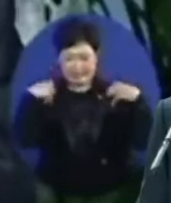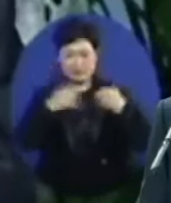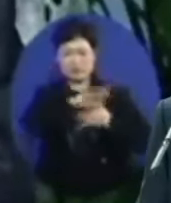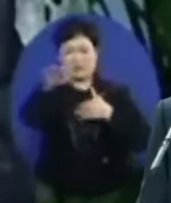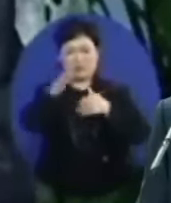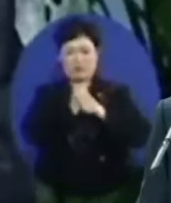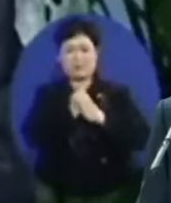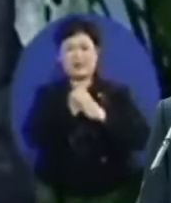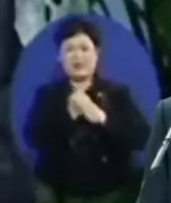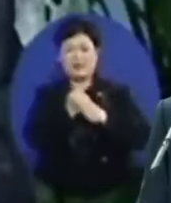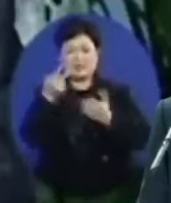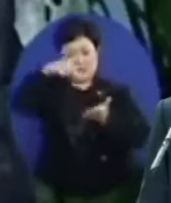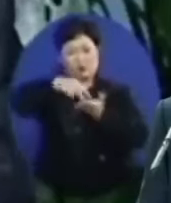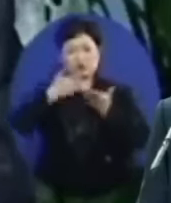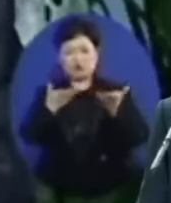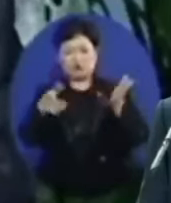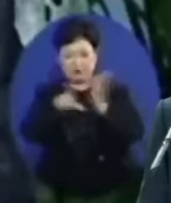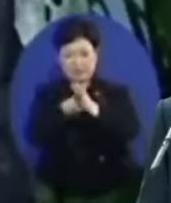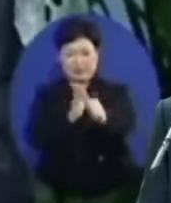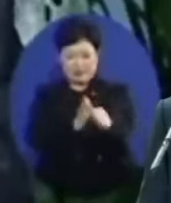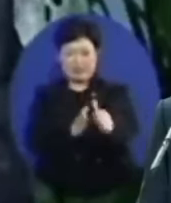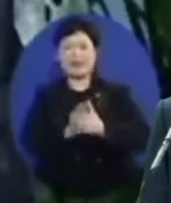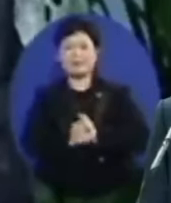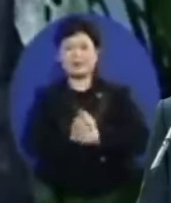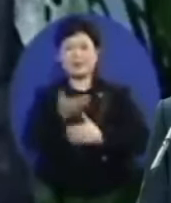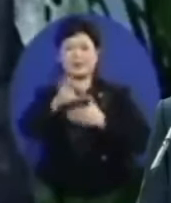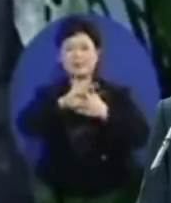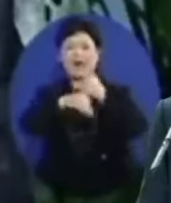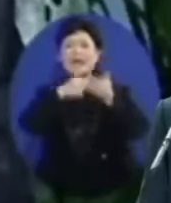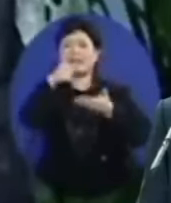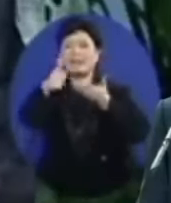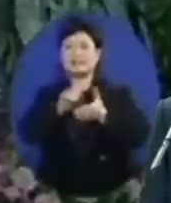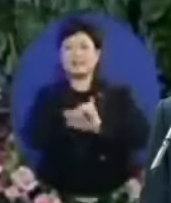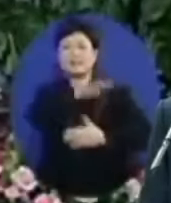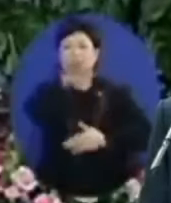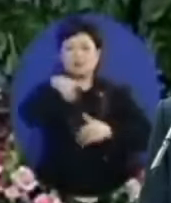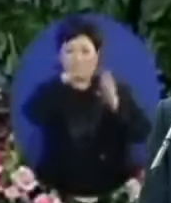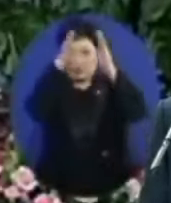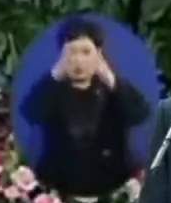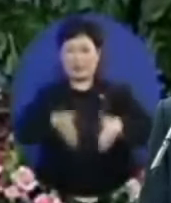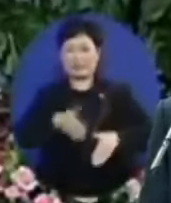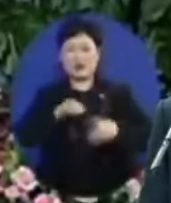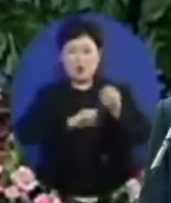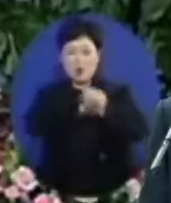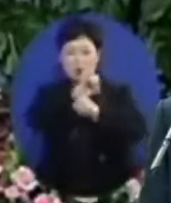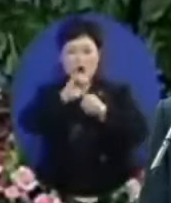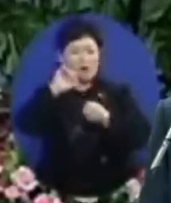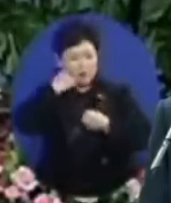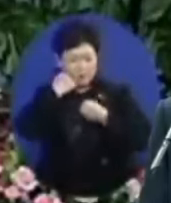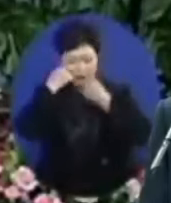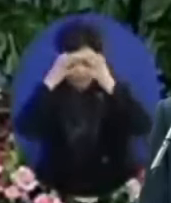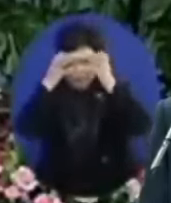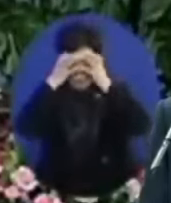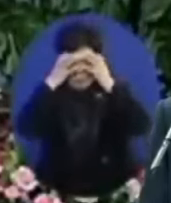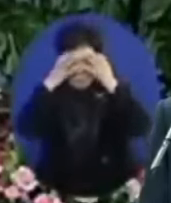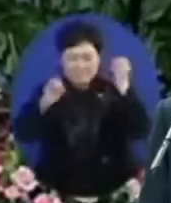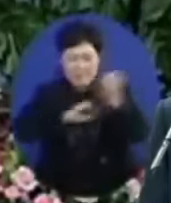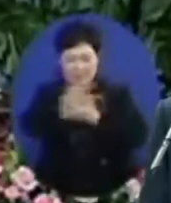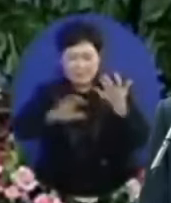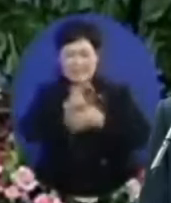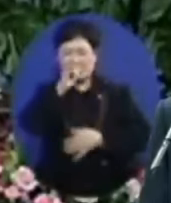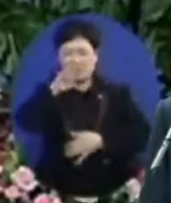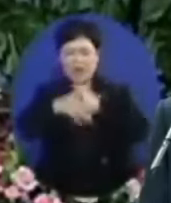우리를 붙들어서 세워주시는 줄 믿으시기를 바랍니다. 그러면 하나님께서 우리를 통하여 환난과 풍파를 몰아쳐도